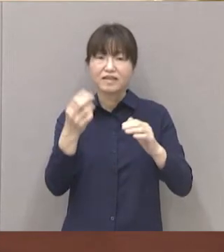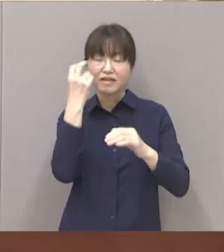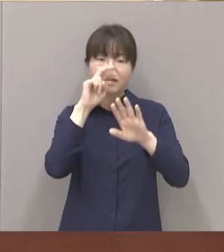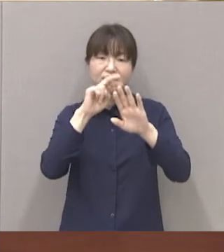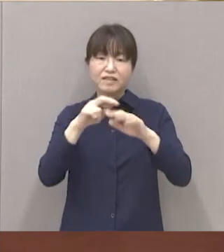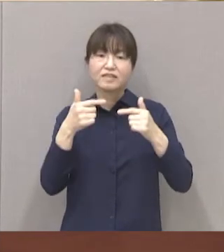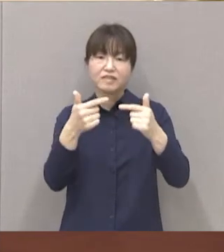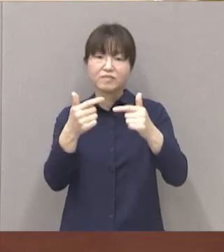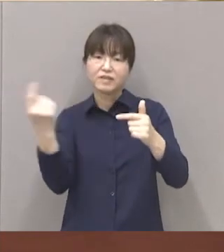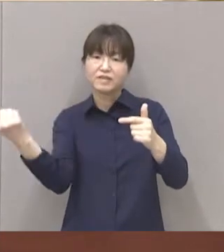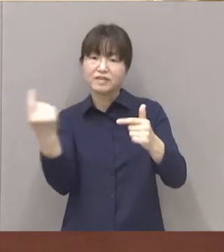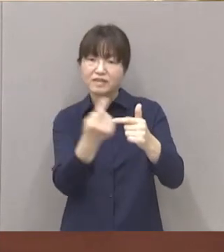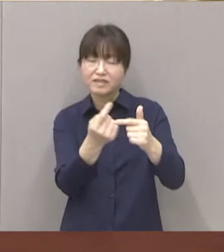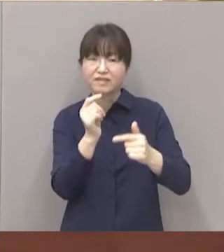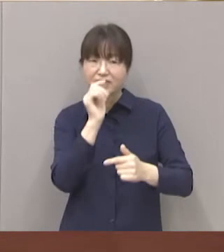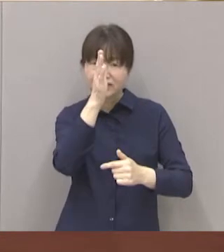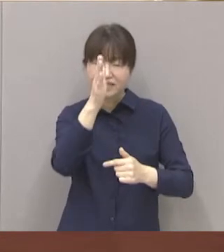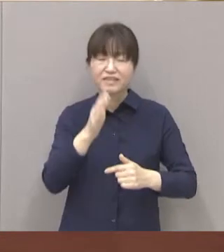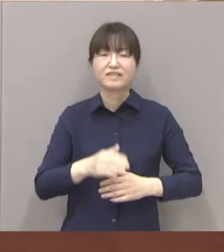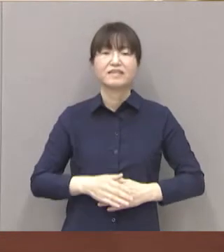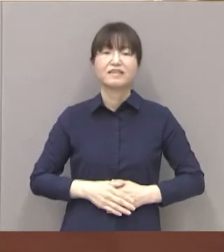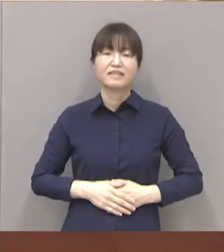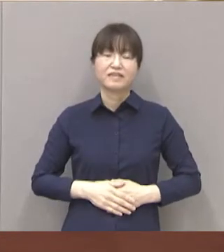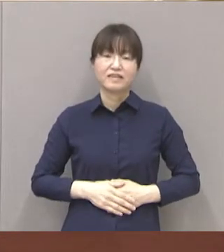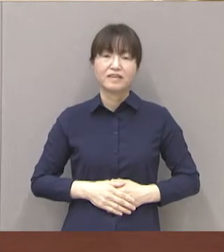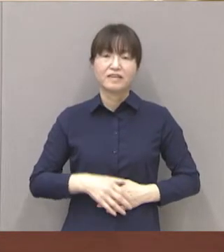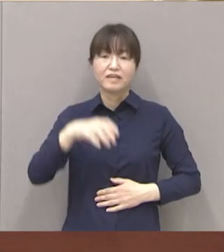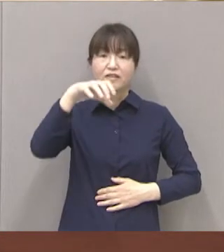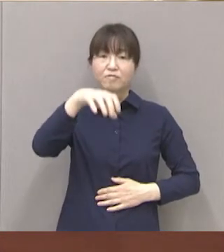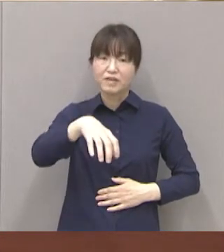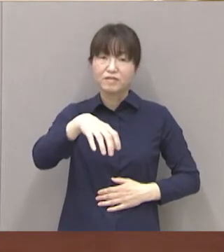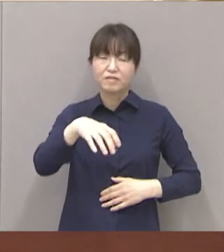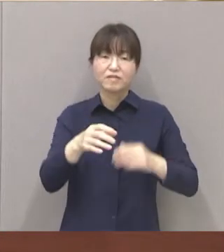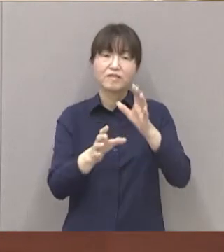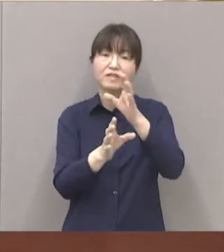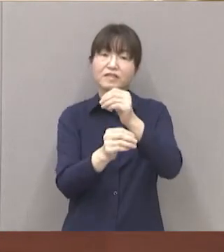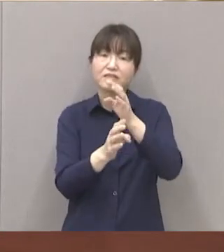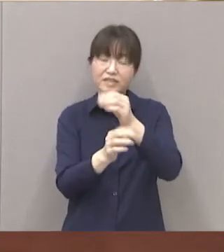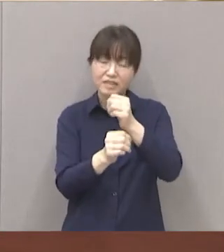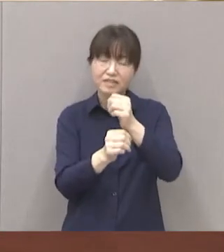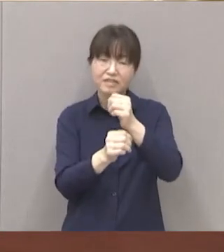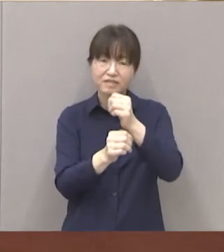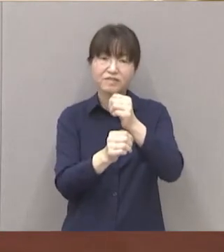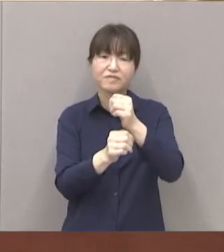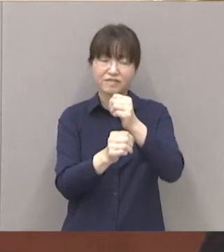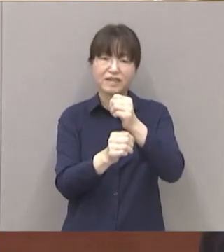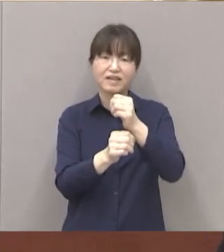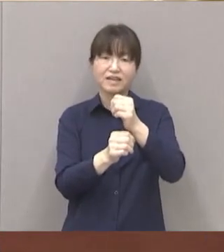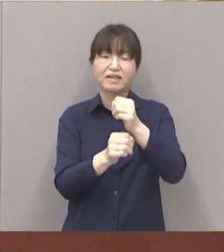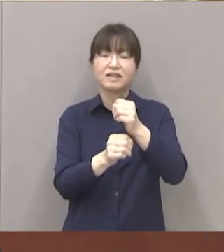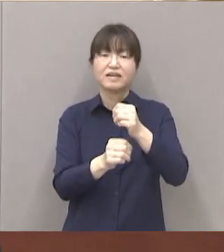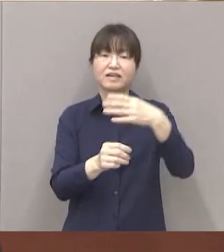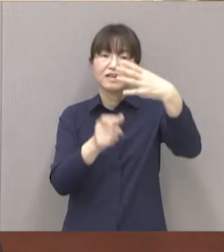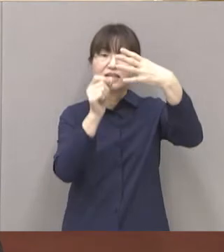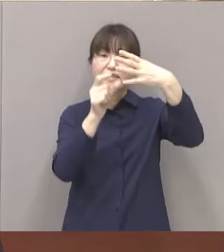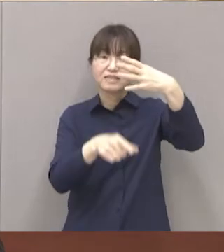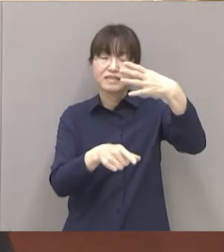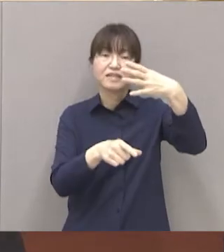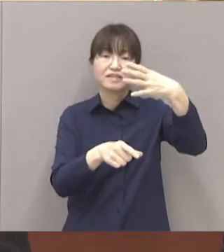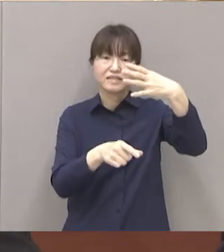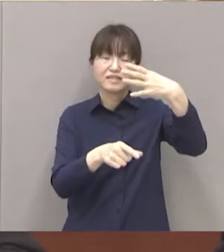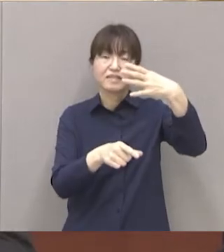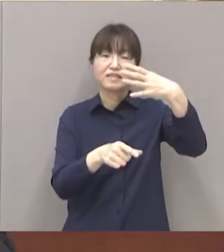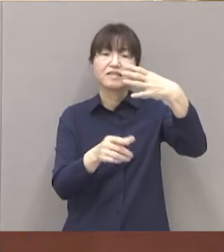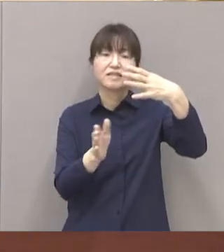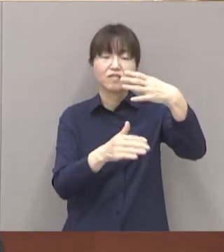いただければと思います検診車が巡回する会場の一時は8自治会にご加入の世帯に4月中頃に